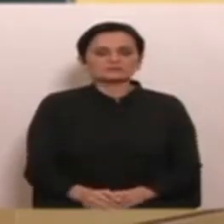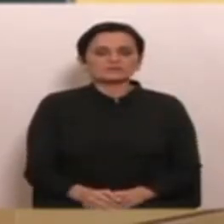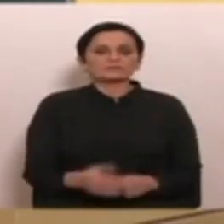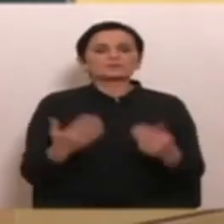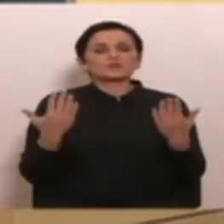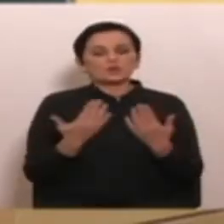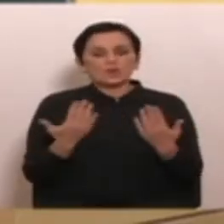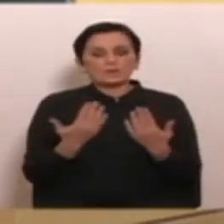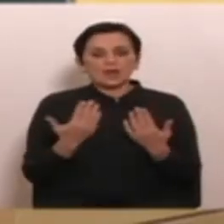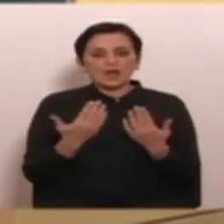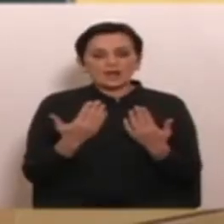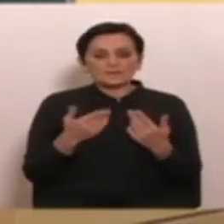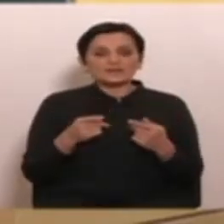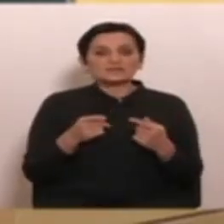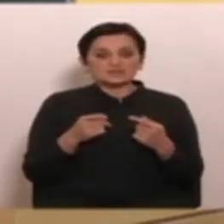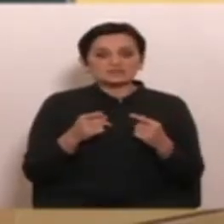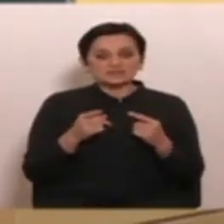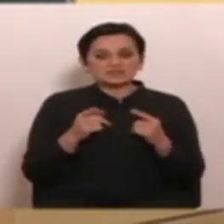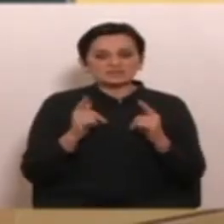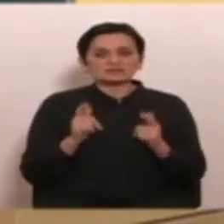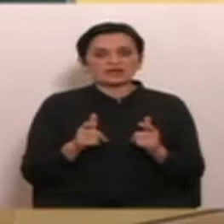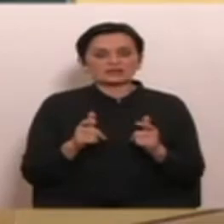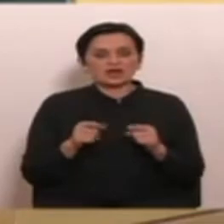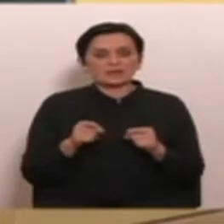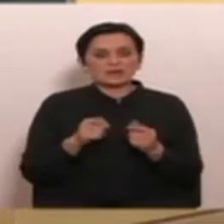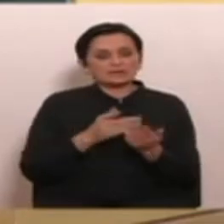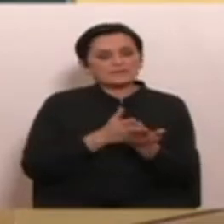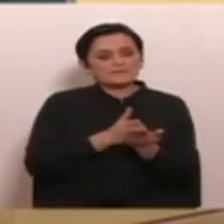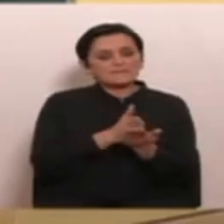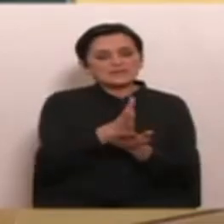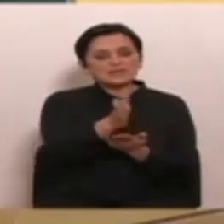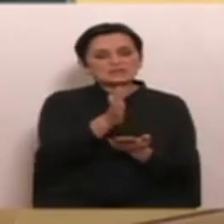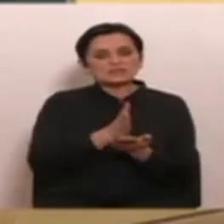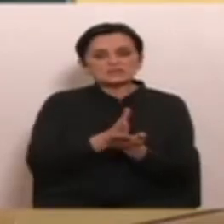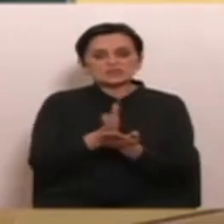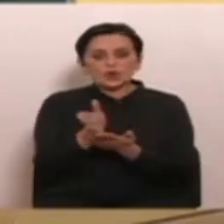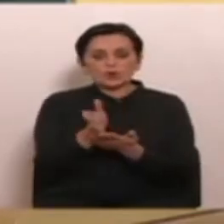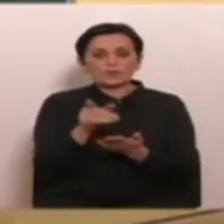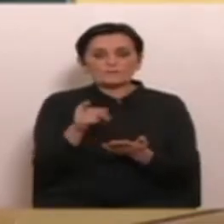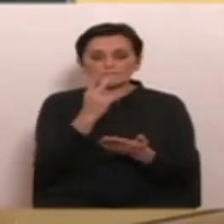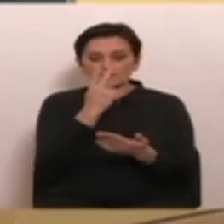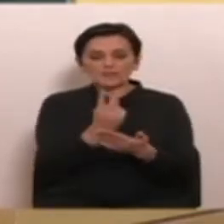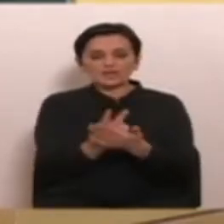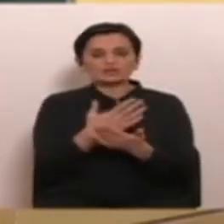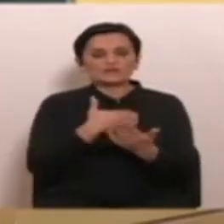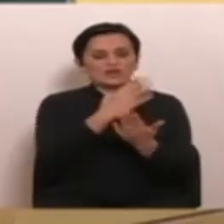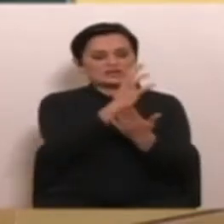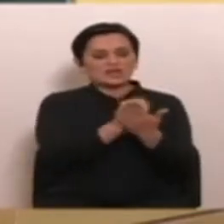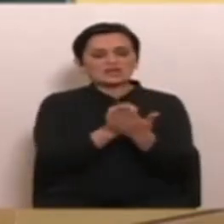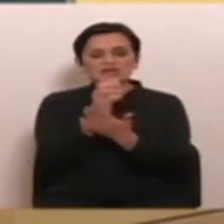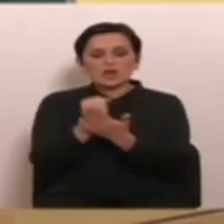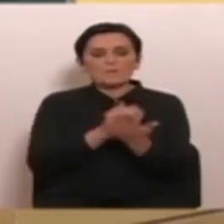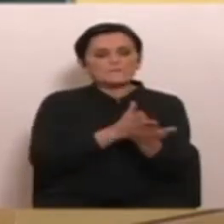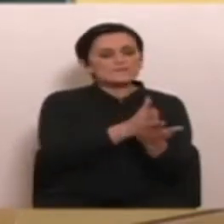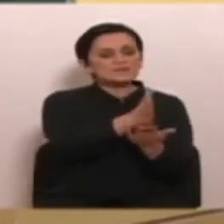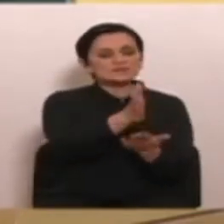რომლების თანახმად მიზნობრივად, რომლის მიხედვითაც ჩვენს რესურსებს მიზნობრივად